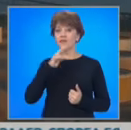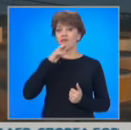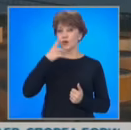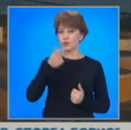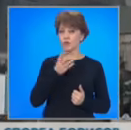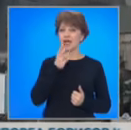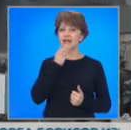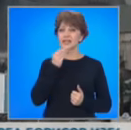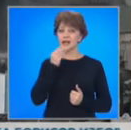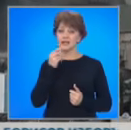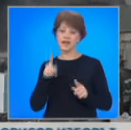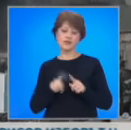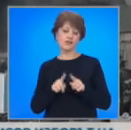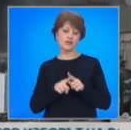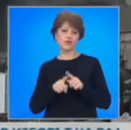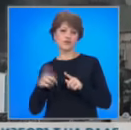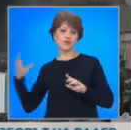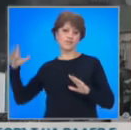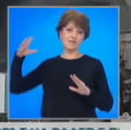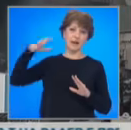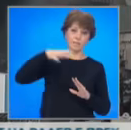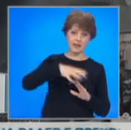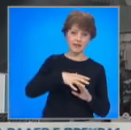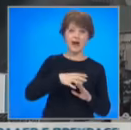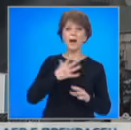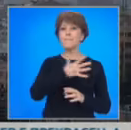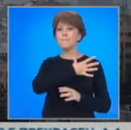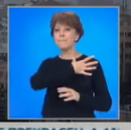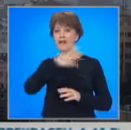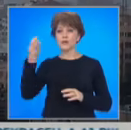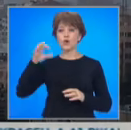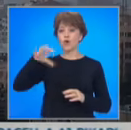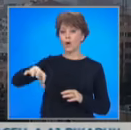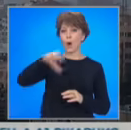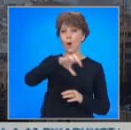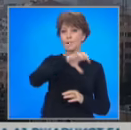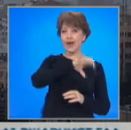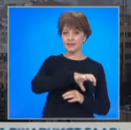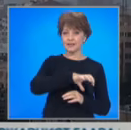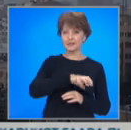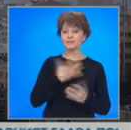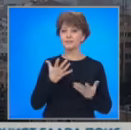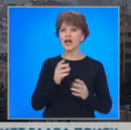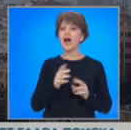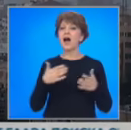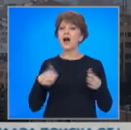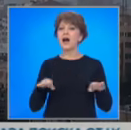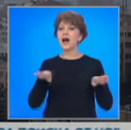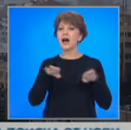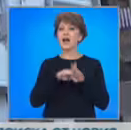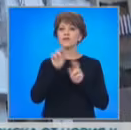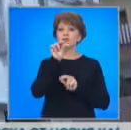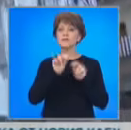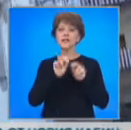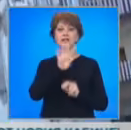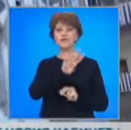е нанесъл въздушни удари по 500 обекта. Разрушени са две многоетажни сгради в Газа. Мрачната равносметка е най-малко